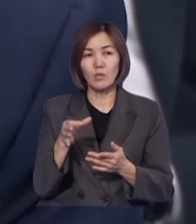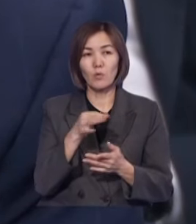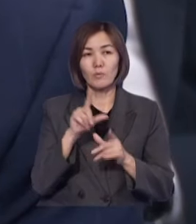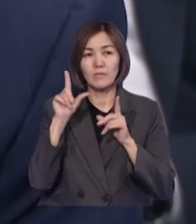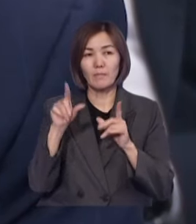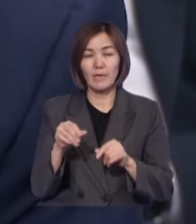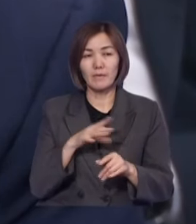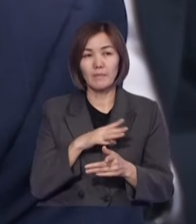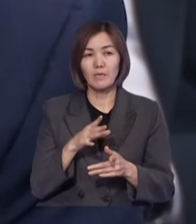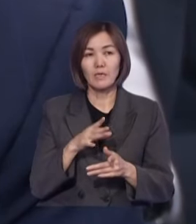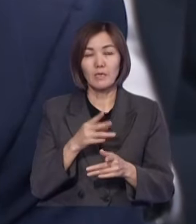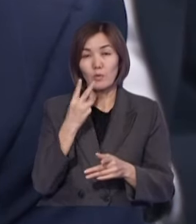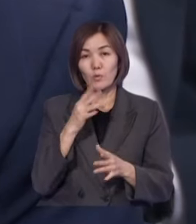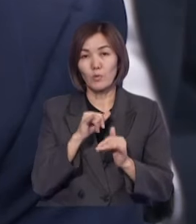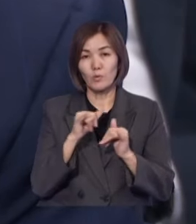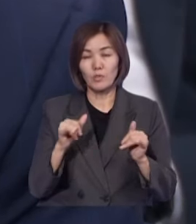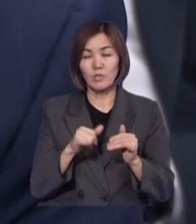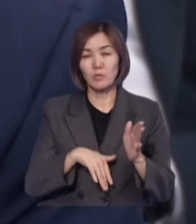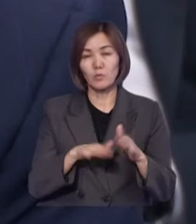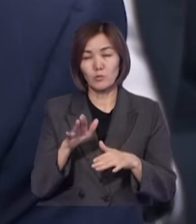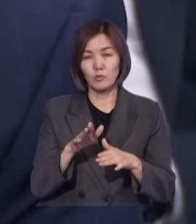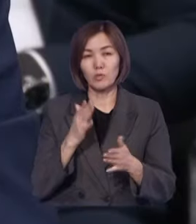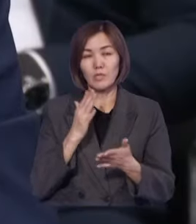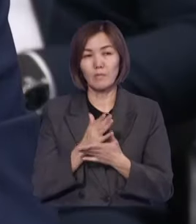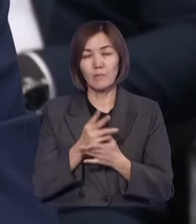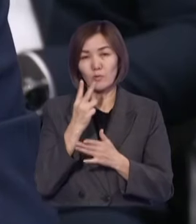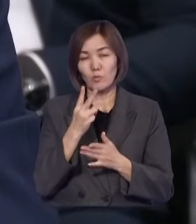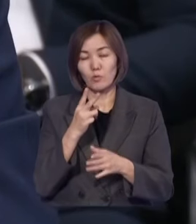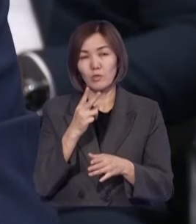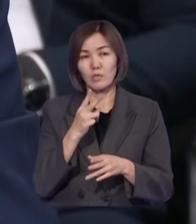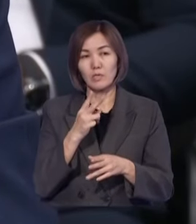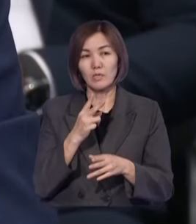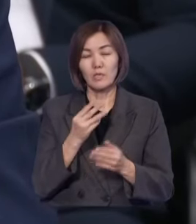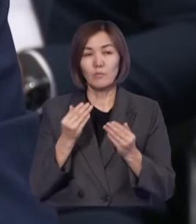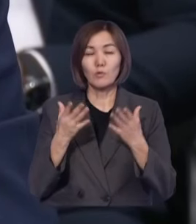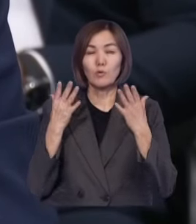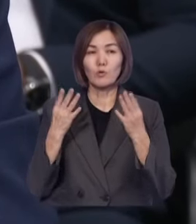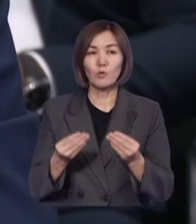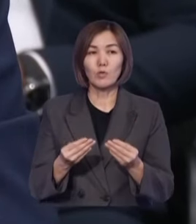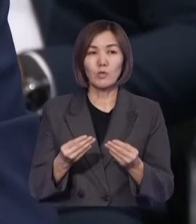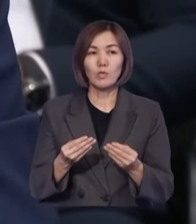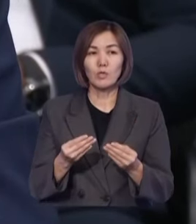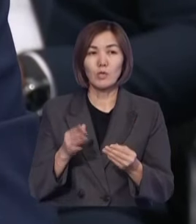дамуын көрдік, өте қарқынды дамып келе жатыр соңғы жылдары. Бүгінгі күнге суар